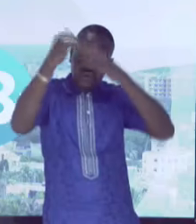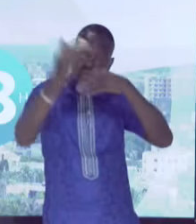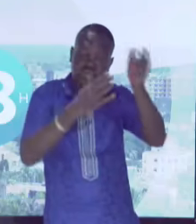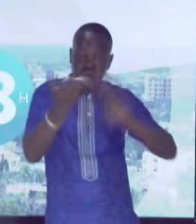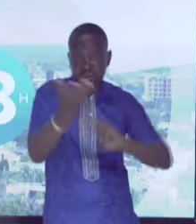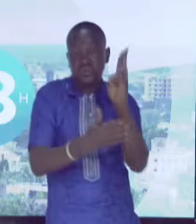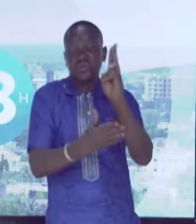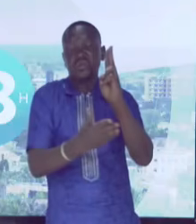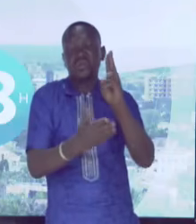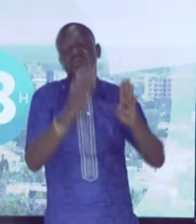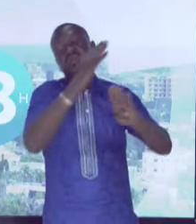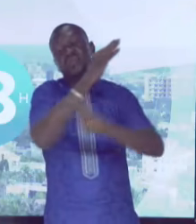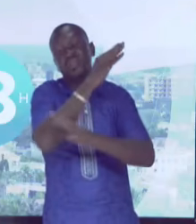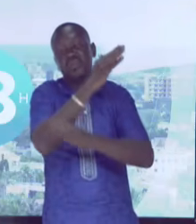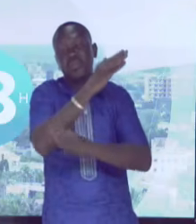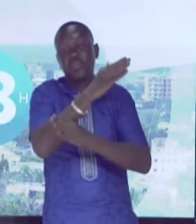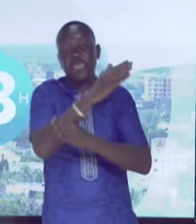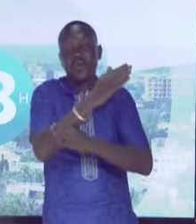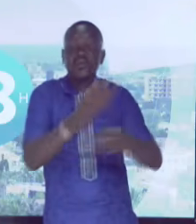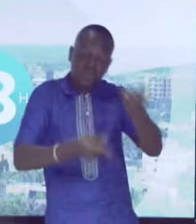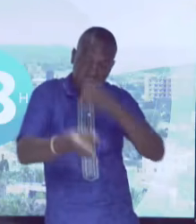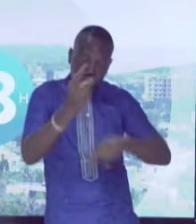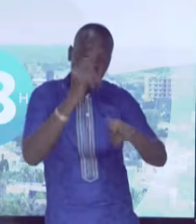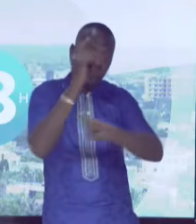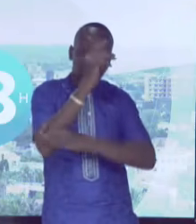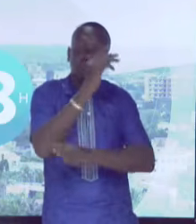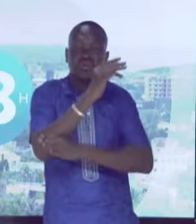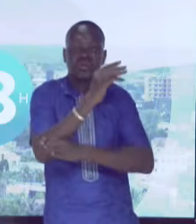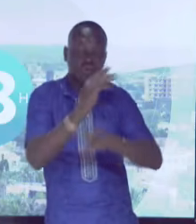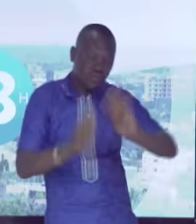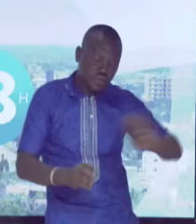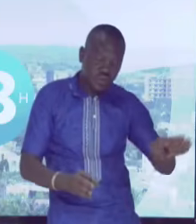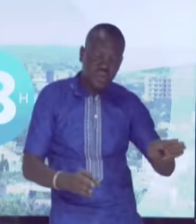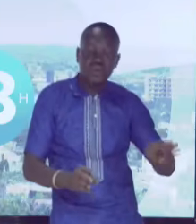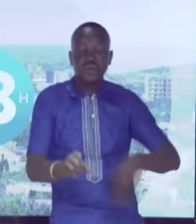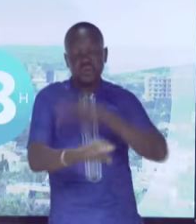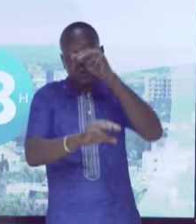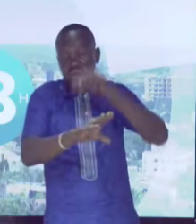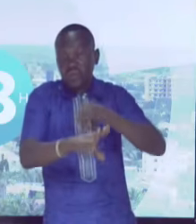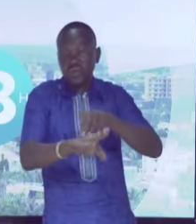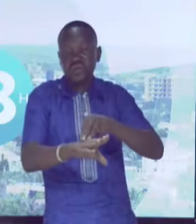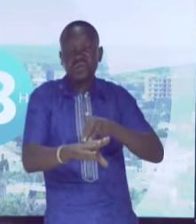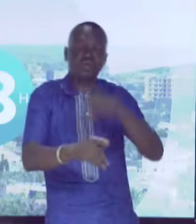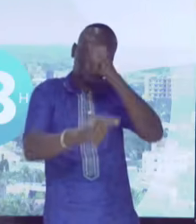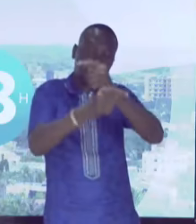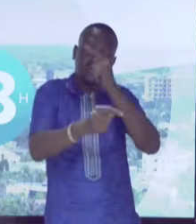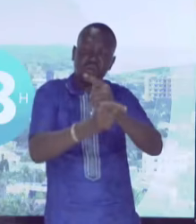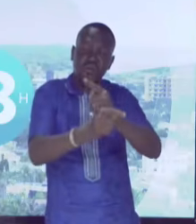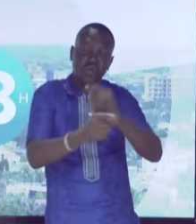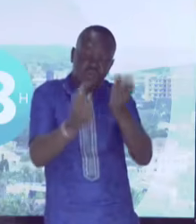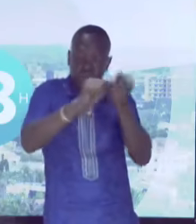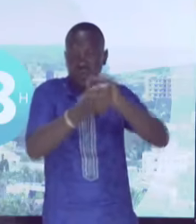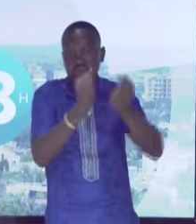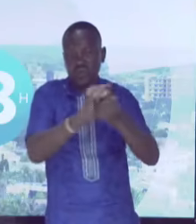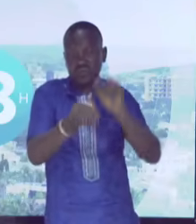de Karbala et la liaison ferroviaire entre Bobo-Dioulasso et Sikasso au Mali. Certains des chantiers engagés par la transition sont en